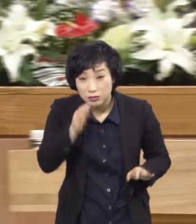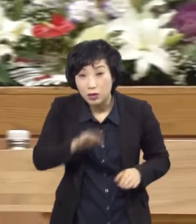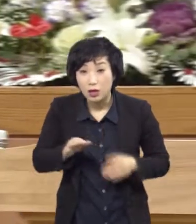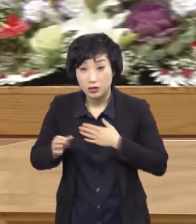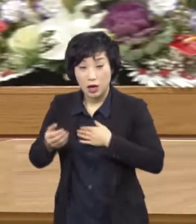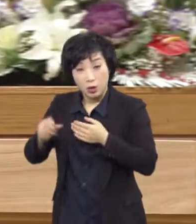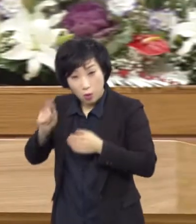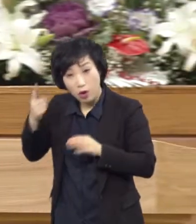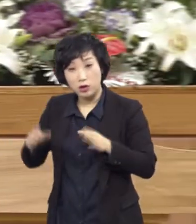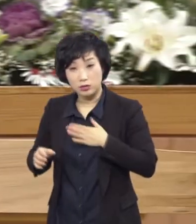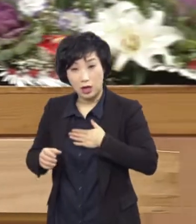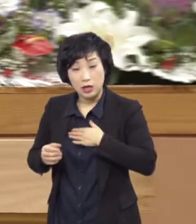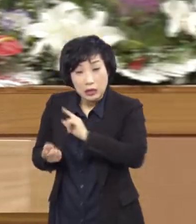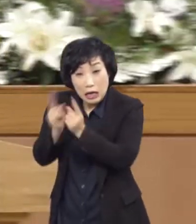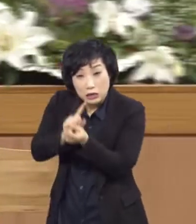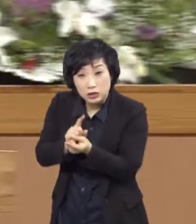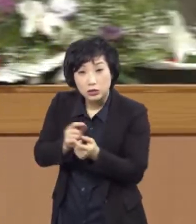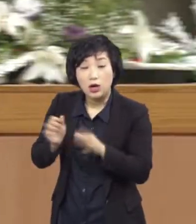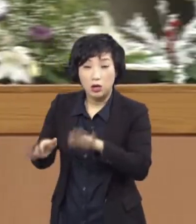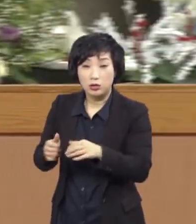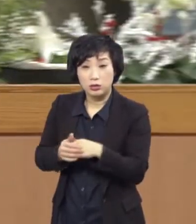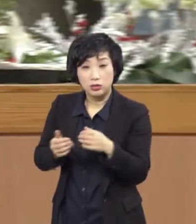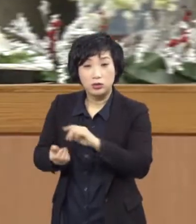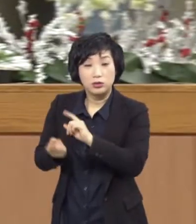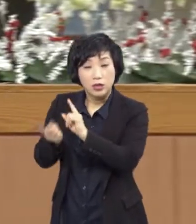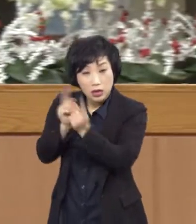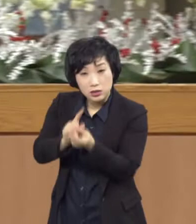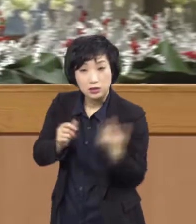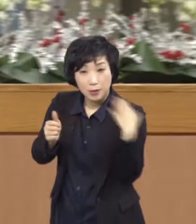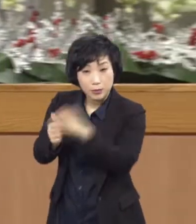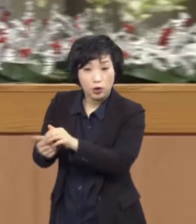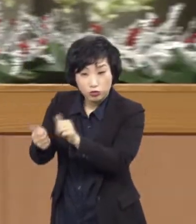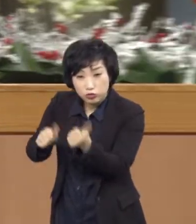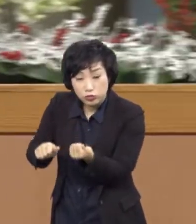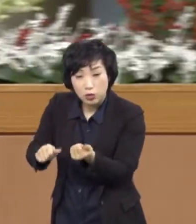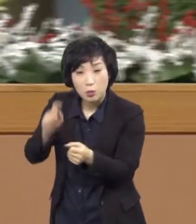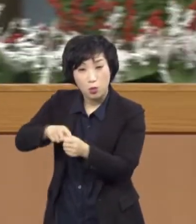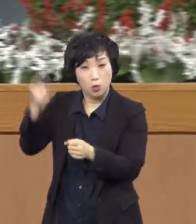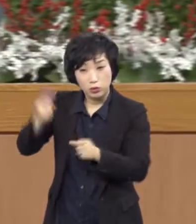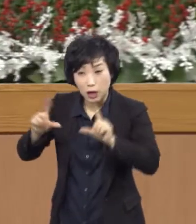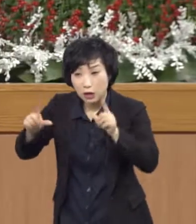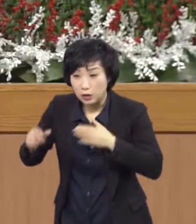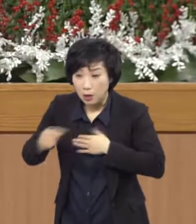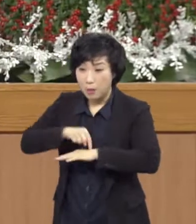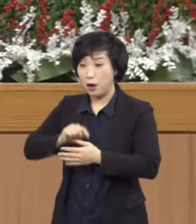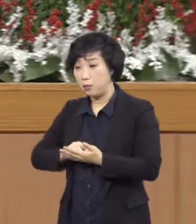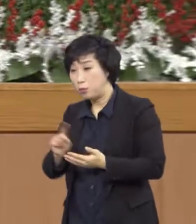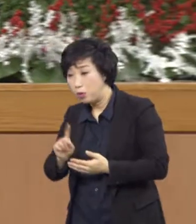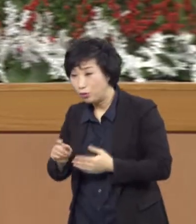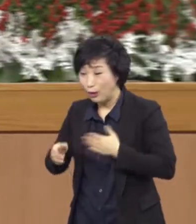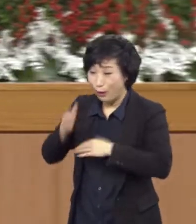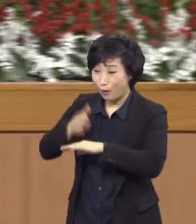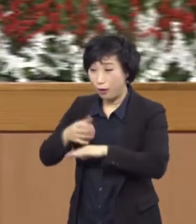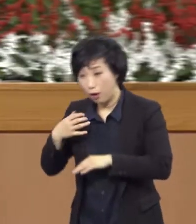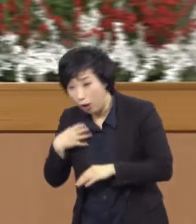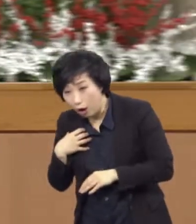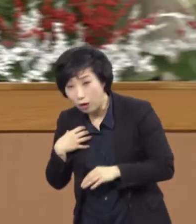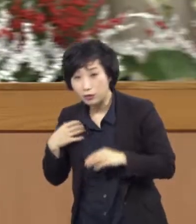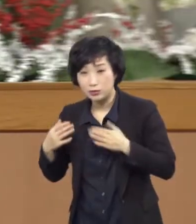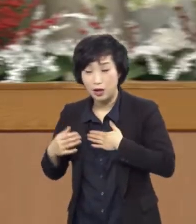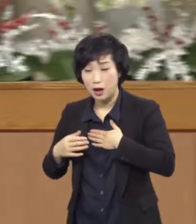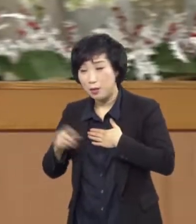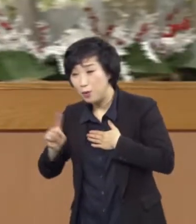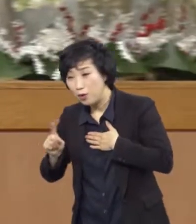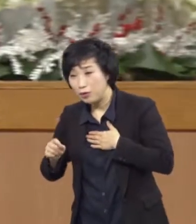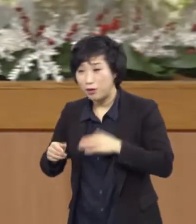때문에 죽으러 왔다면 그날에 안절부절하며 어찌 내가 이 성탄을 맞이할 것인가, 이 감사를 어찌할 것인가, 내가